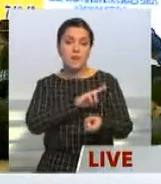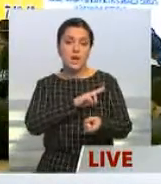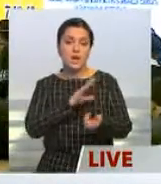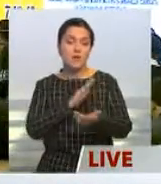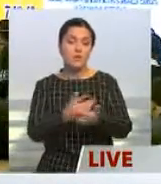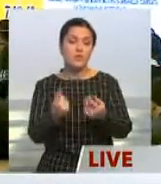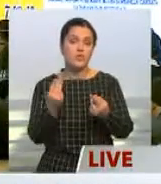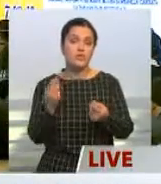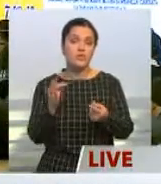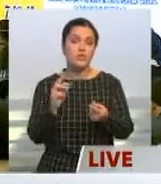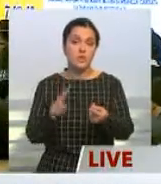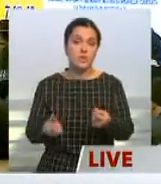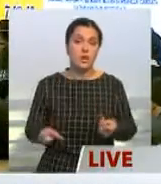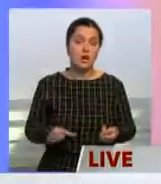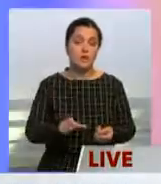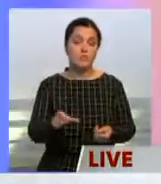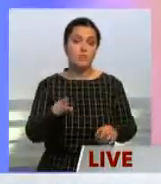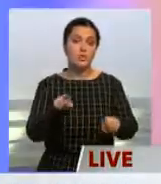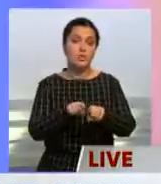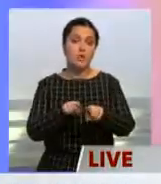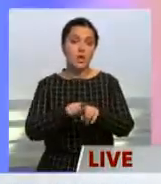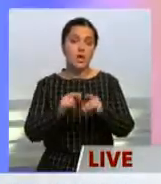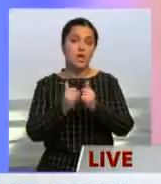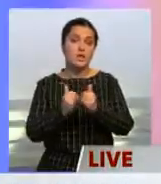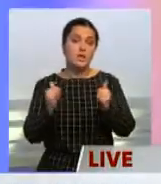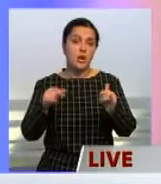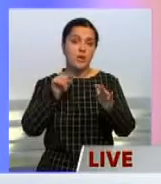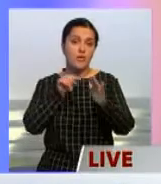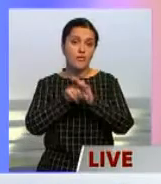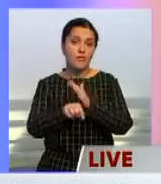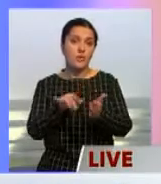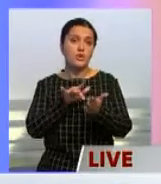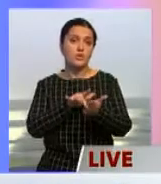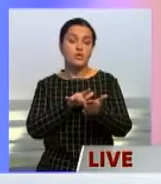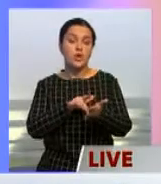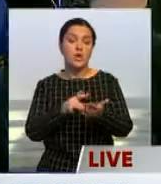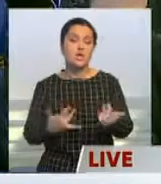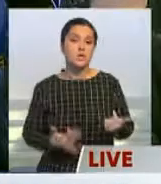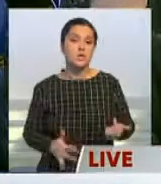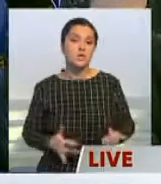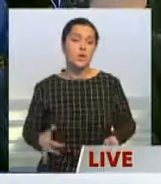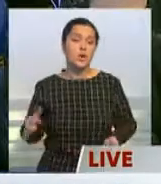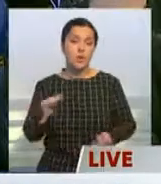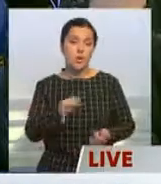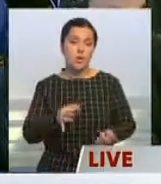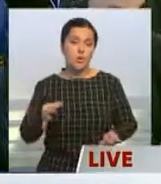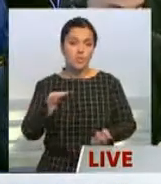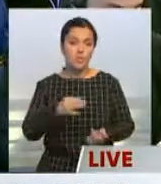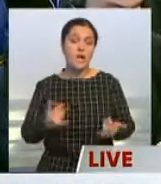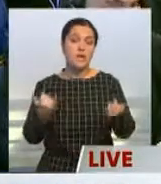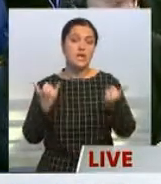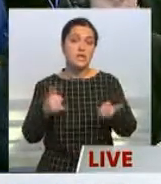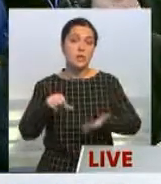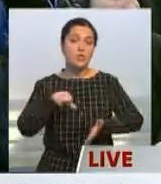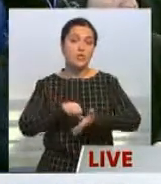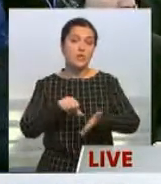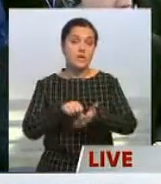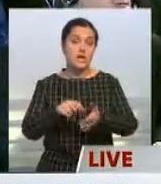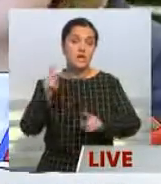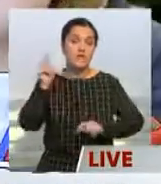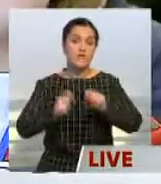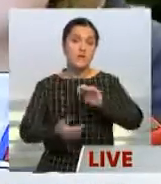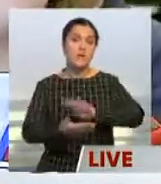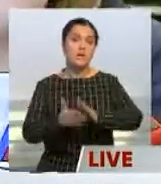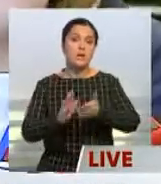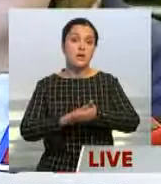Великого Шелкового пути, а также перспективы развития внутреннего туризма в Жамбылской области. К данному часу участники форума